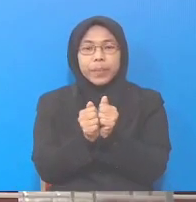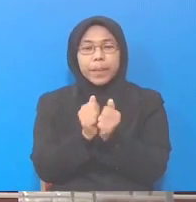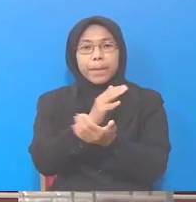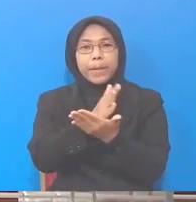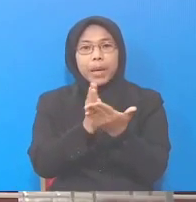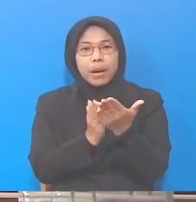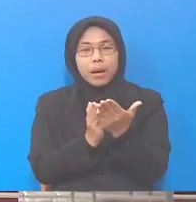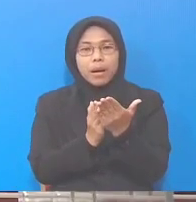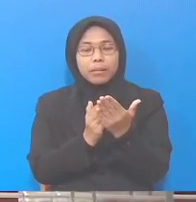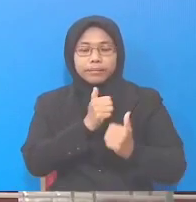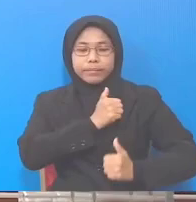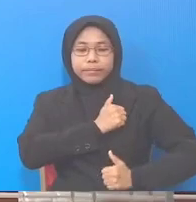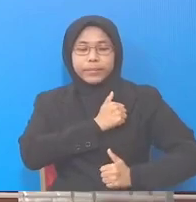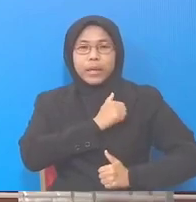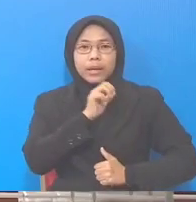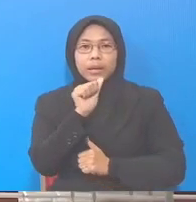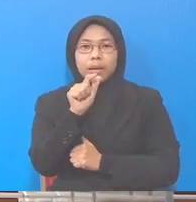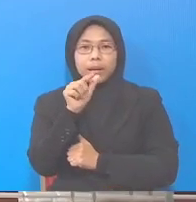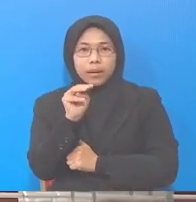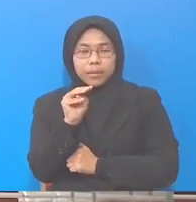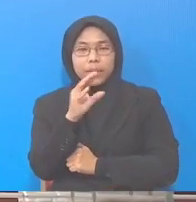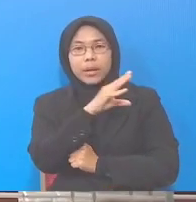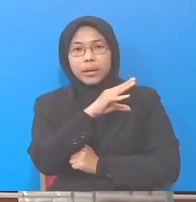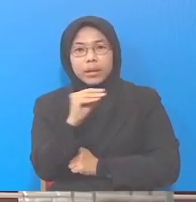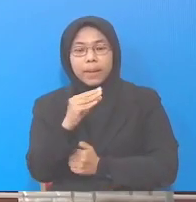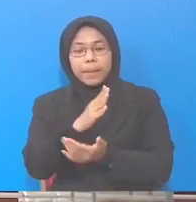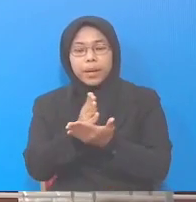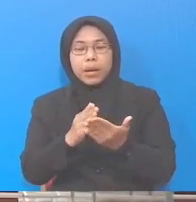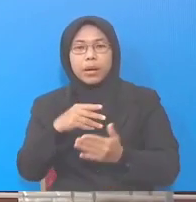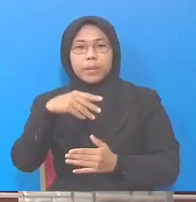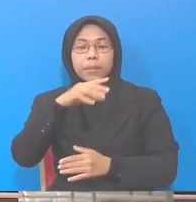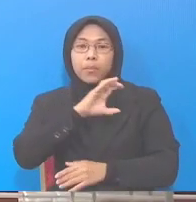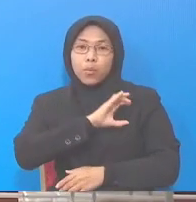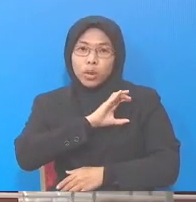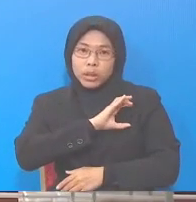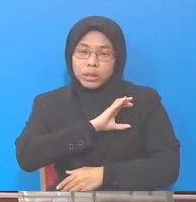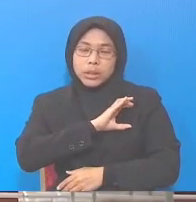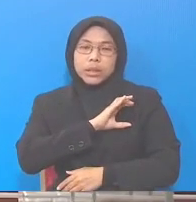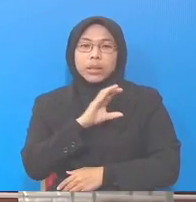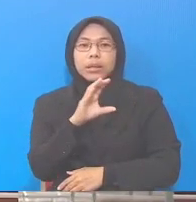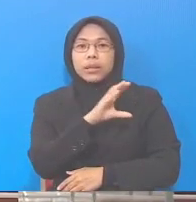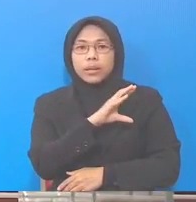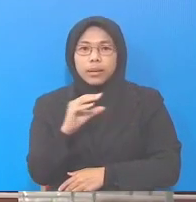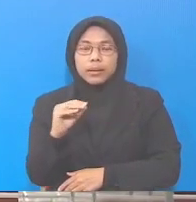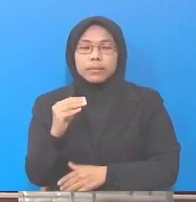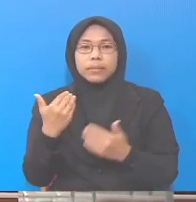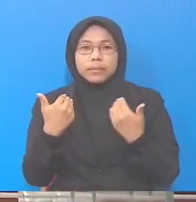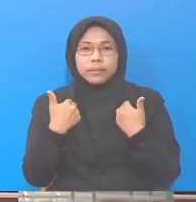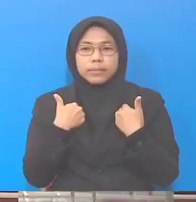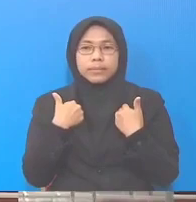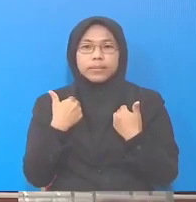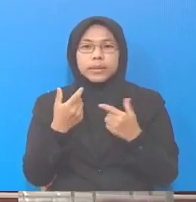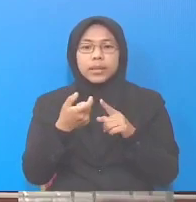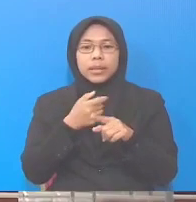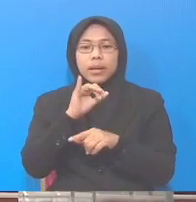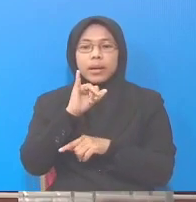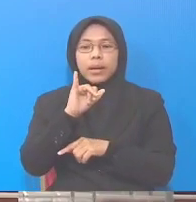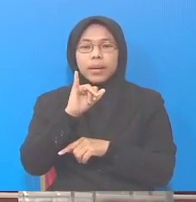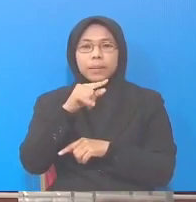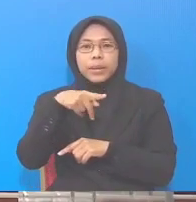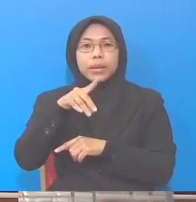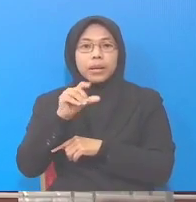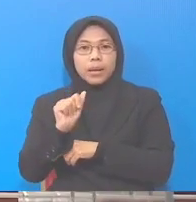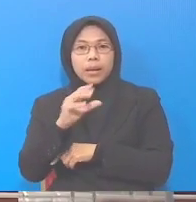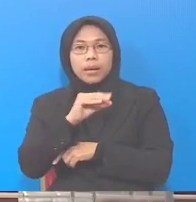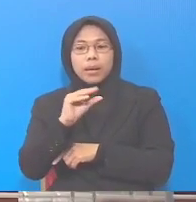HPH angkatan tentera Malaysia pihak bahwa polis diraja Malaysia dan juga Epi J